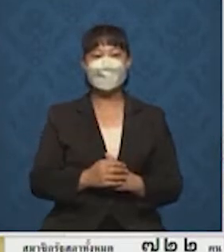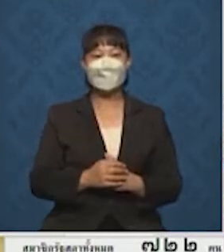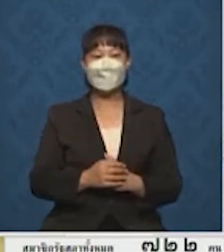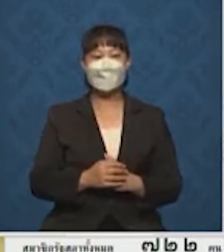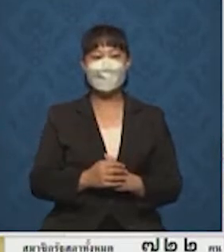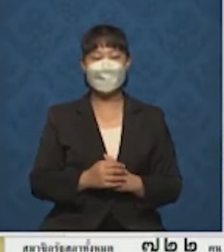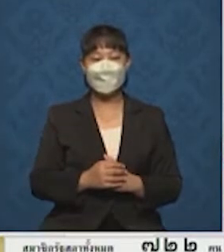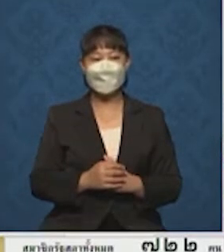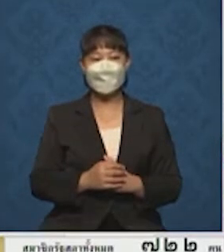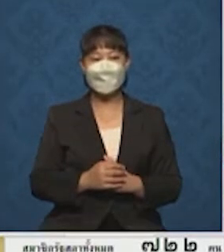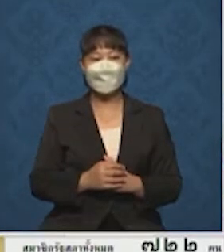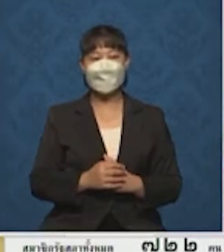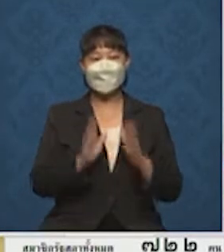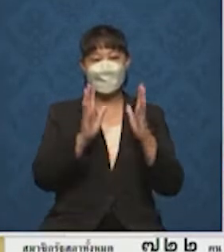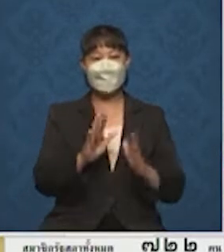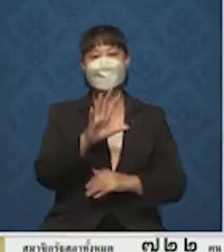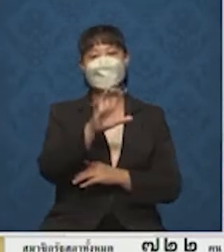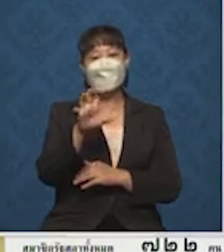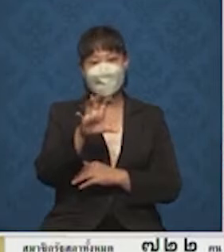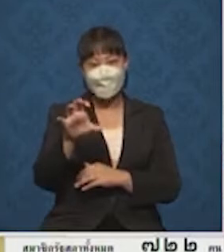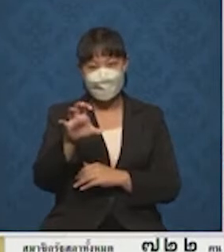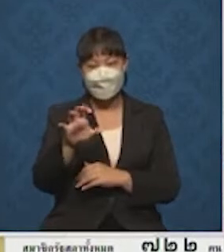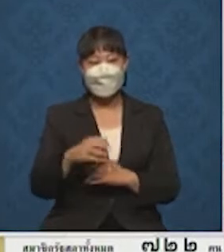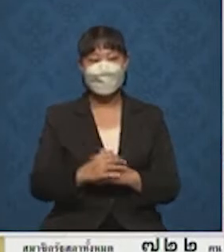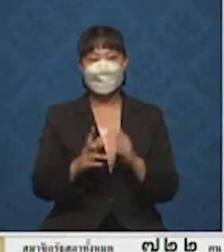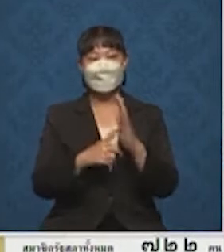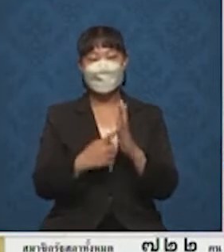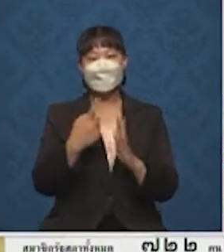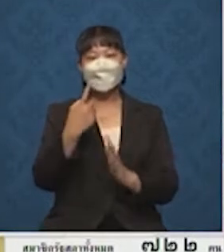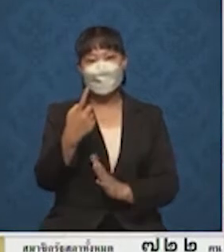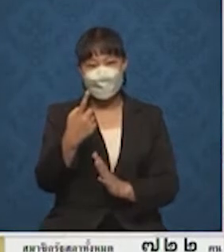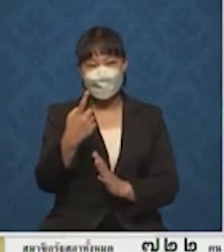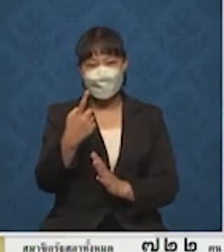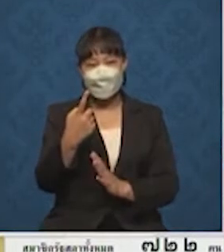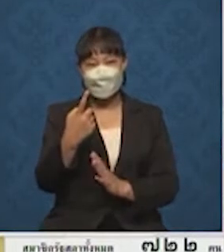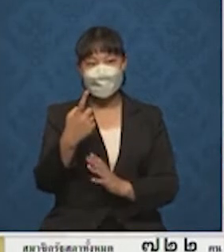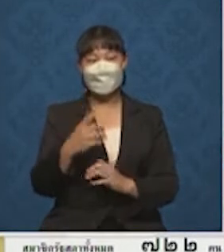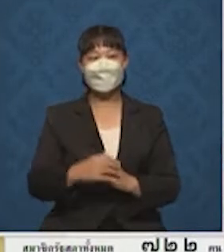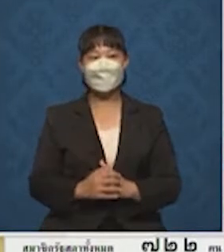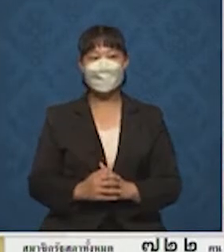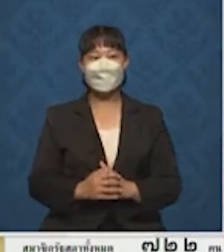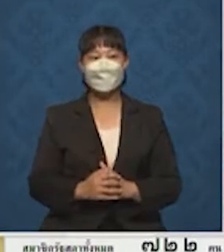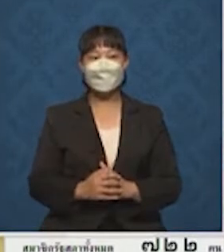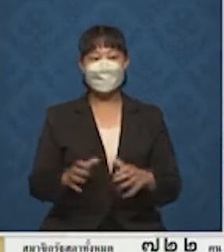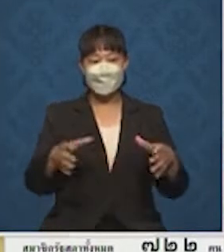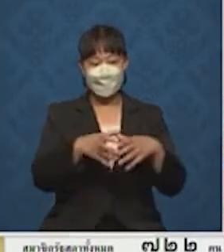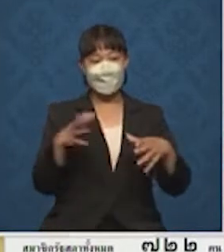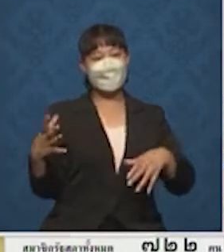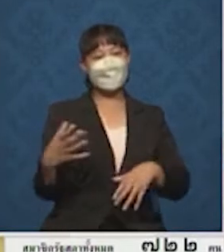สภาผู้แทนละสดอน 500 คนจะต้องเริ่มต้นที่เป็นสมาชิกพักกันเมือง